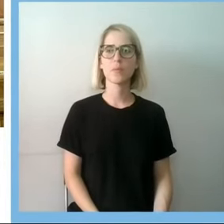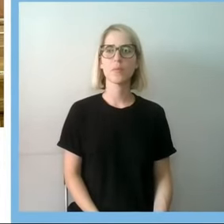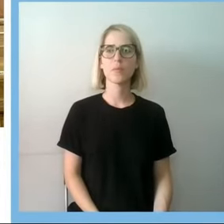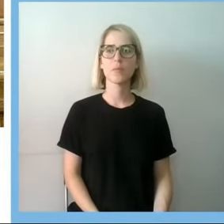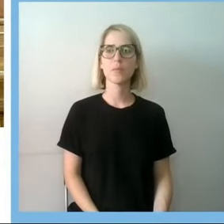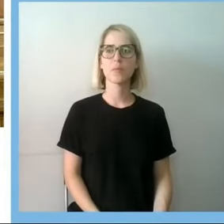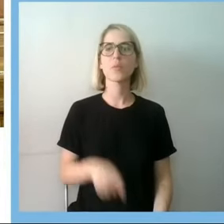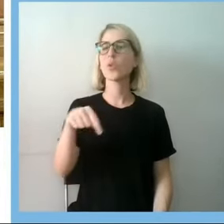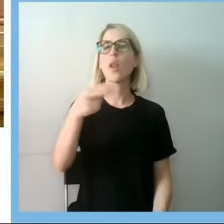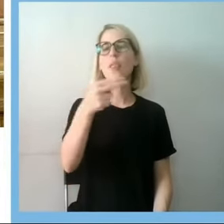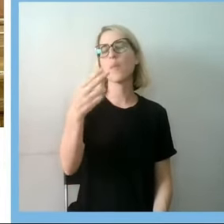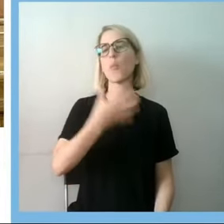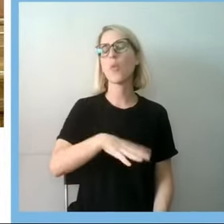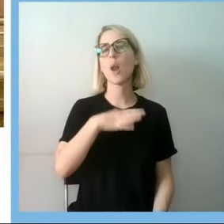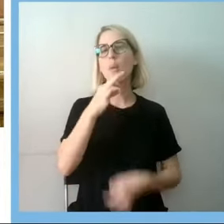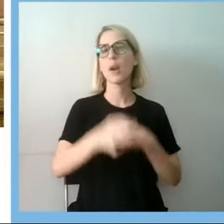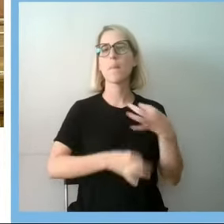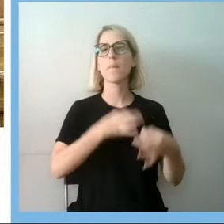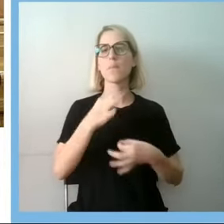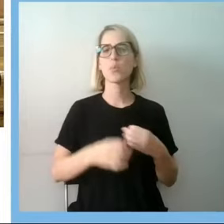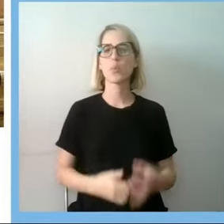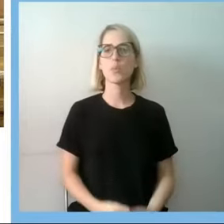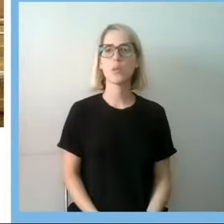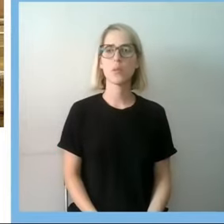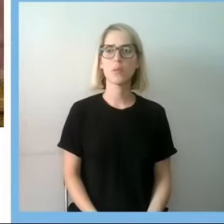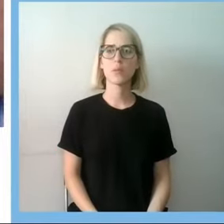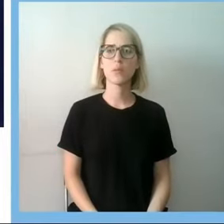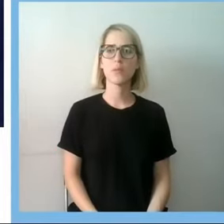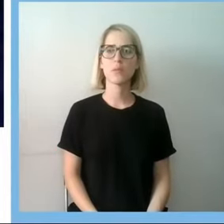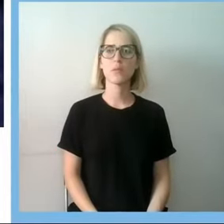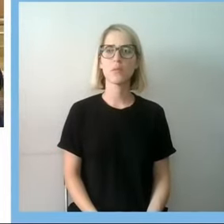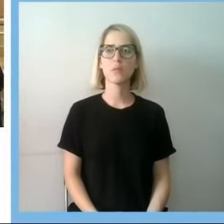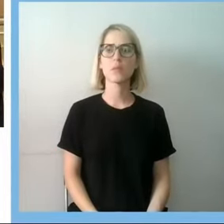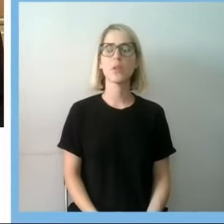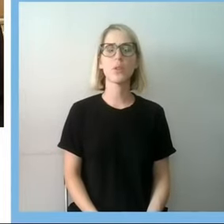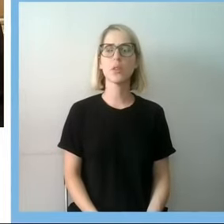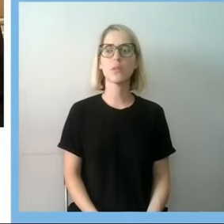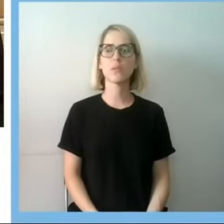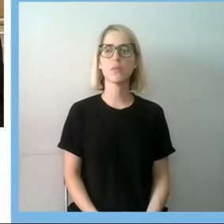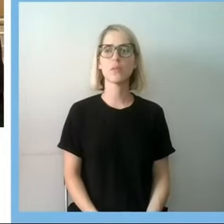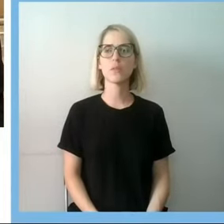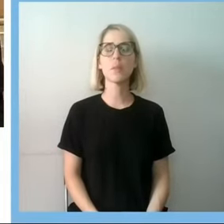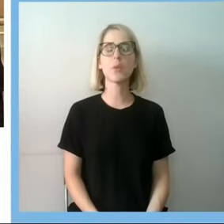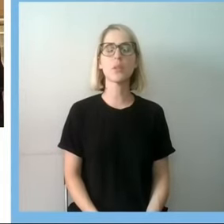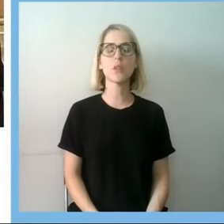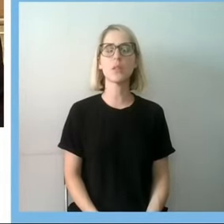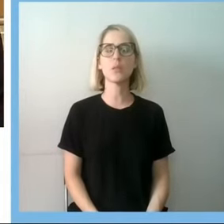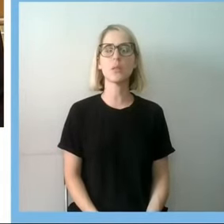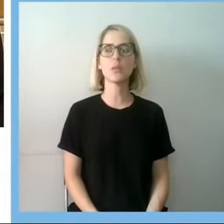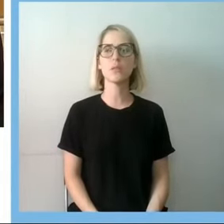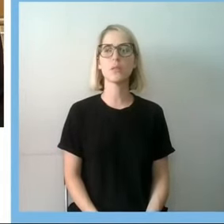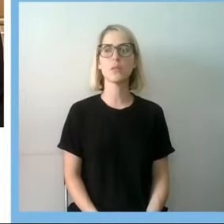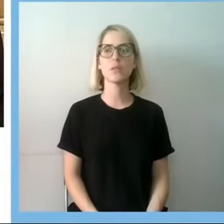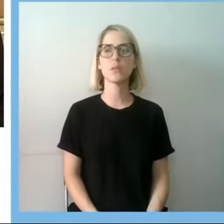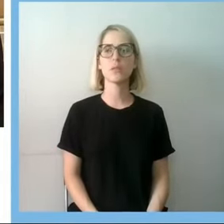που θέλουμε να θίξουμε. Επειδή δύο φορές μέχρι τώρα έχει πάει και έχει έρθει στη Δημοτική Επιτροπή η Ιεριουργία.